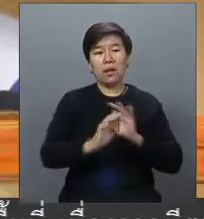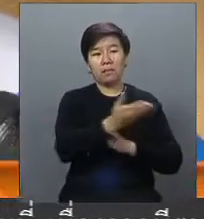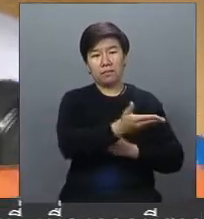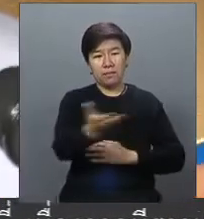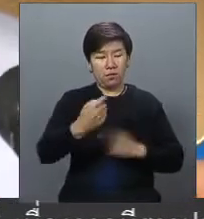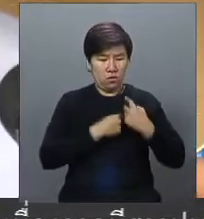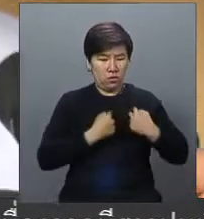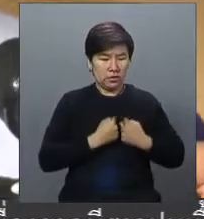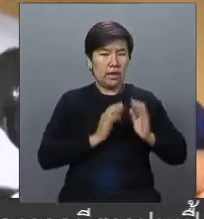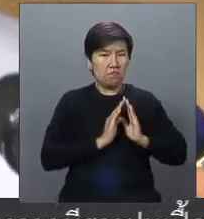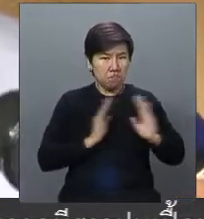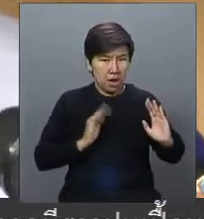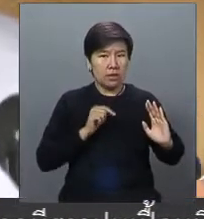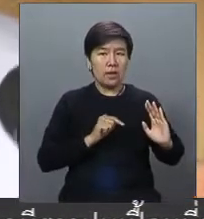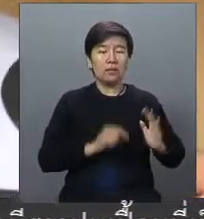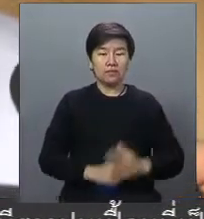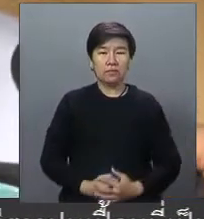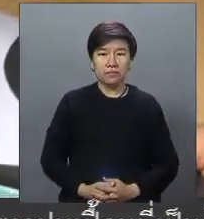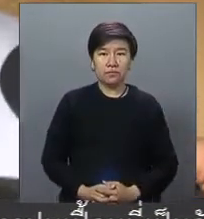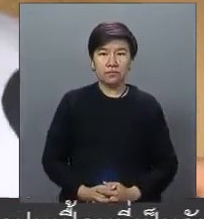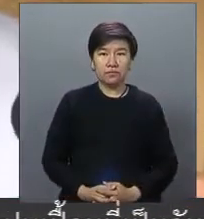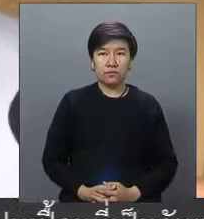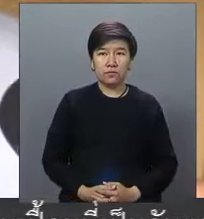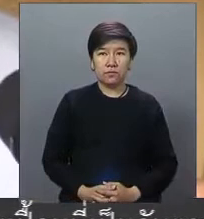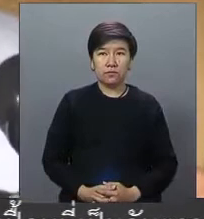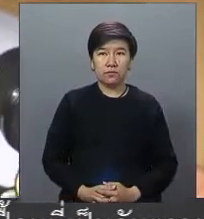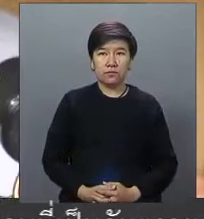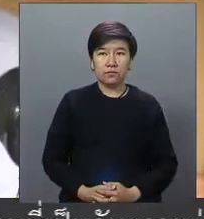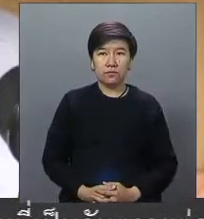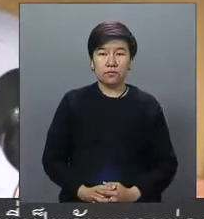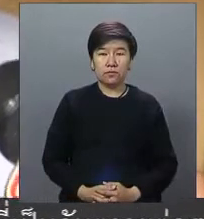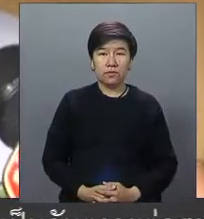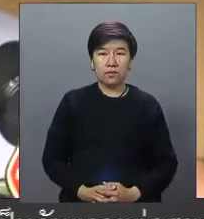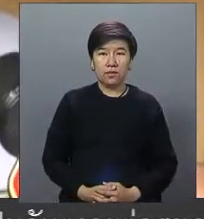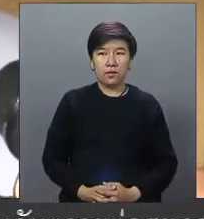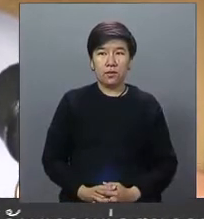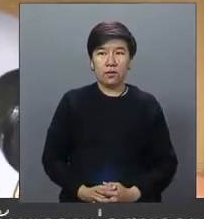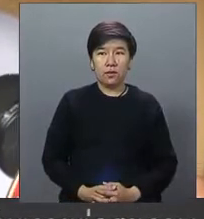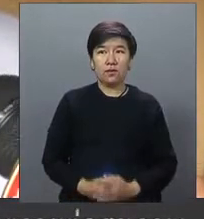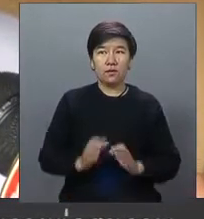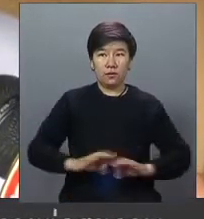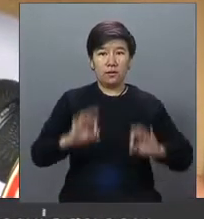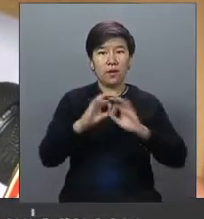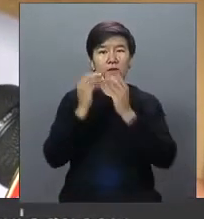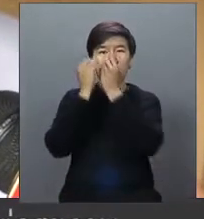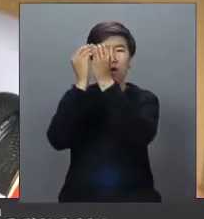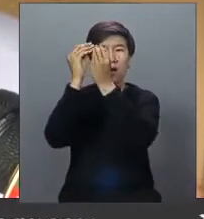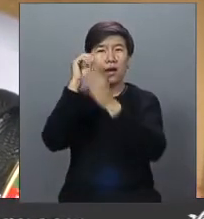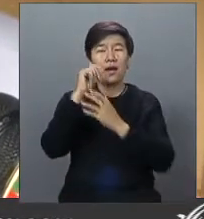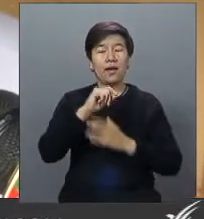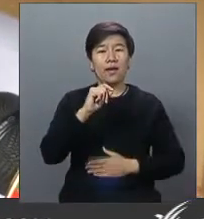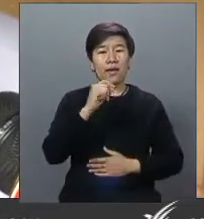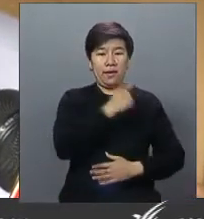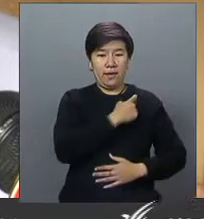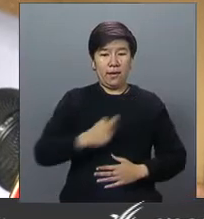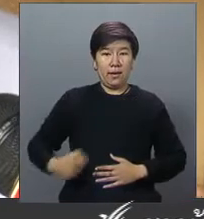ทุกวันนี้นะและโดยเฉพาะอย่างยิ่งครับถวายนะพระเจ้าอยู่หัวของเราพระองค์ใหม่ของเรานะ